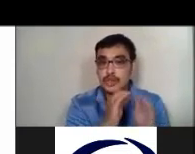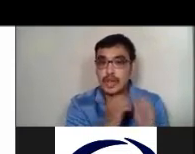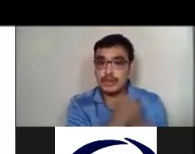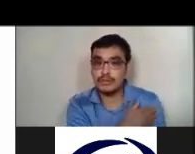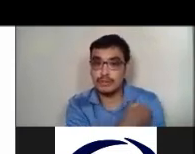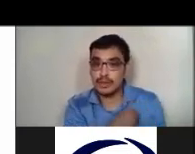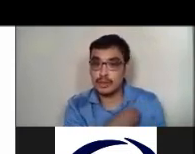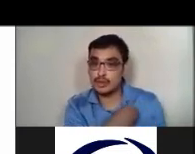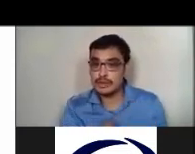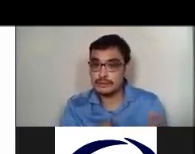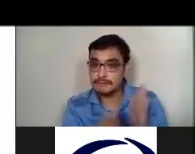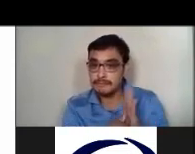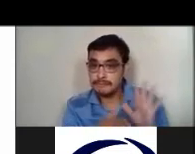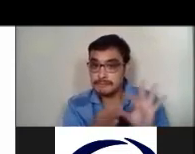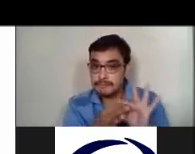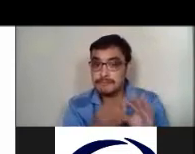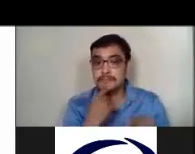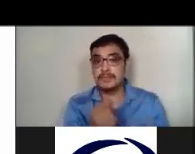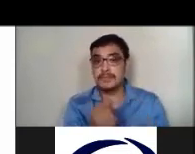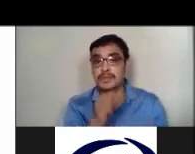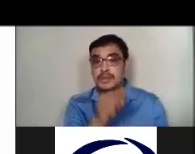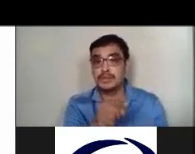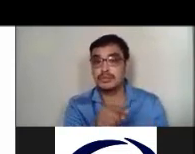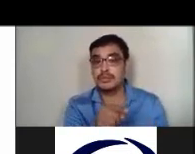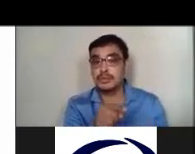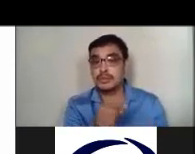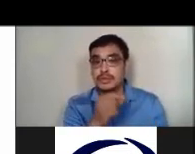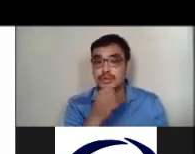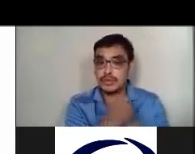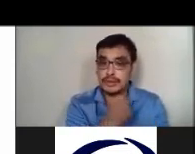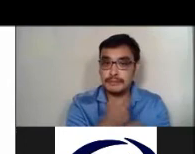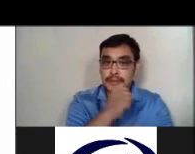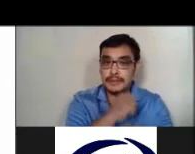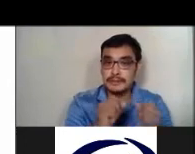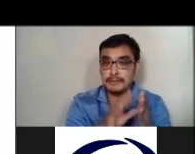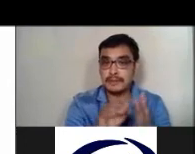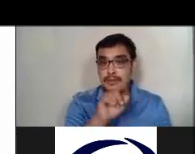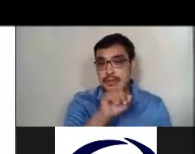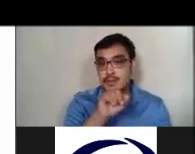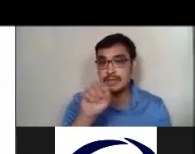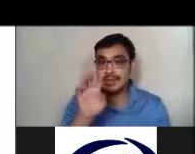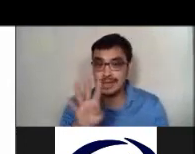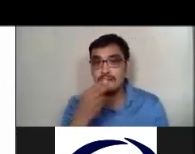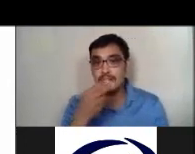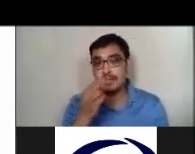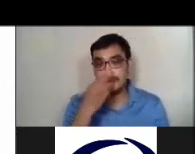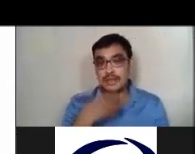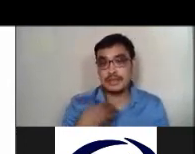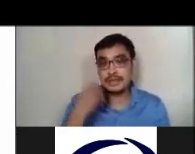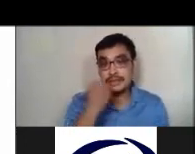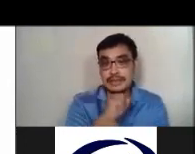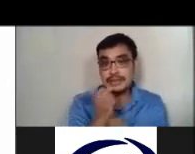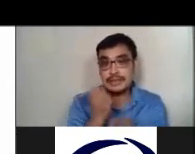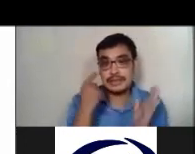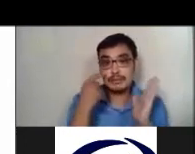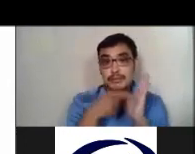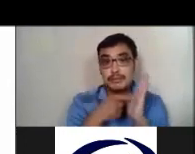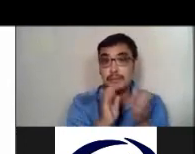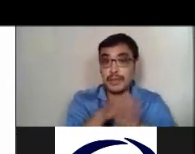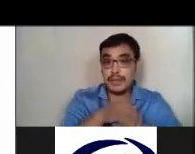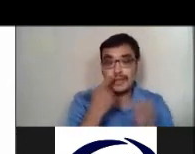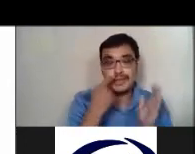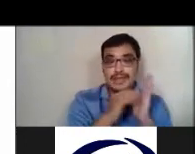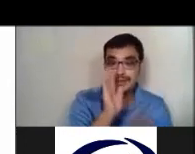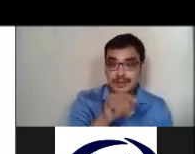भने काउन्सिलिङको उपचारमा त्यो 32 लगायत अरू टोटल 104 जनामा चाहिँ सुसाइड रिस्क हाई भएको देखिया छ. आउट